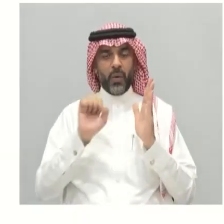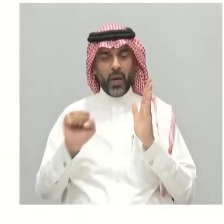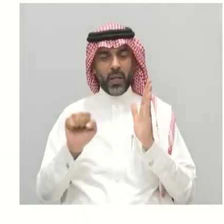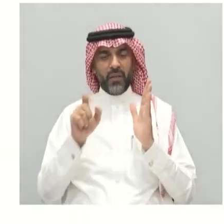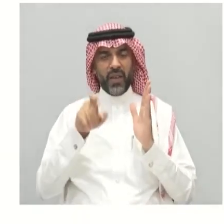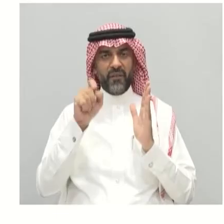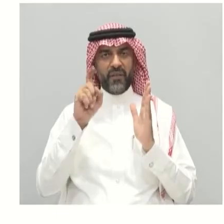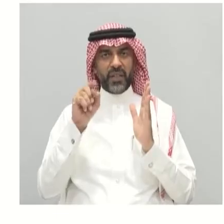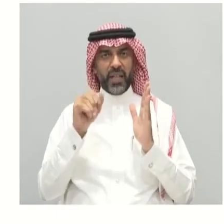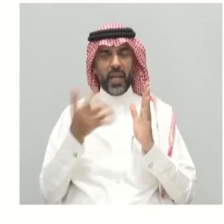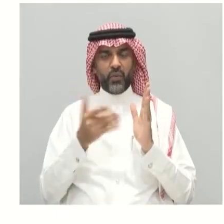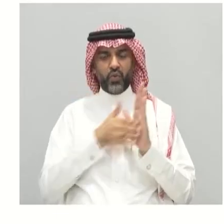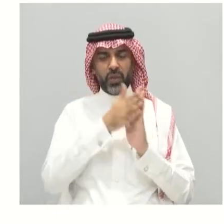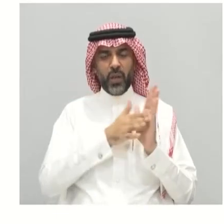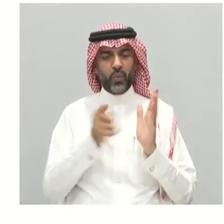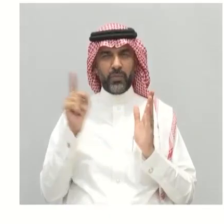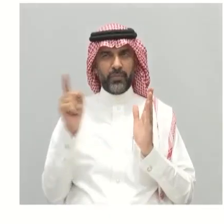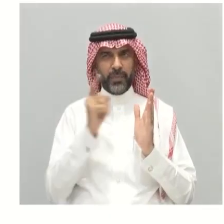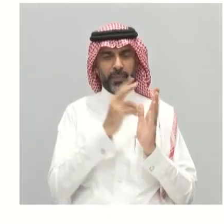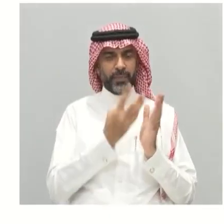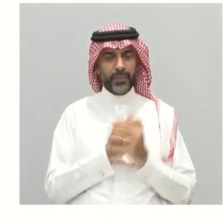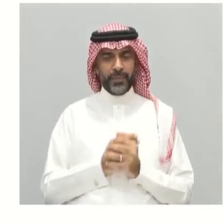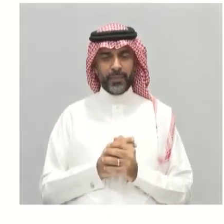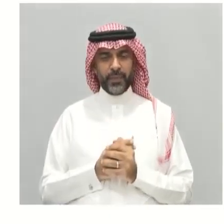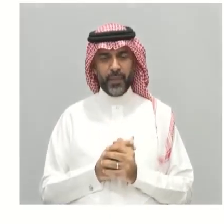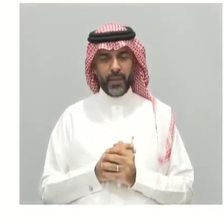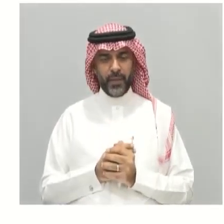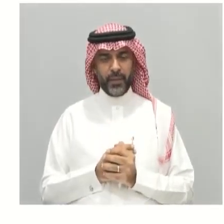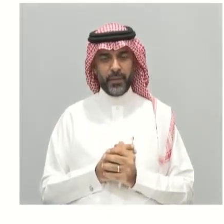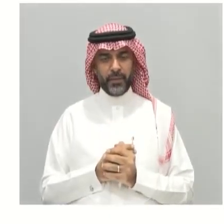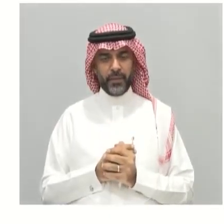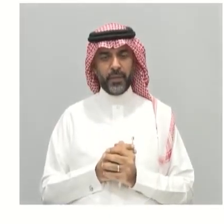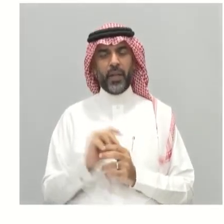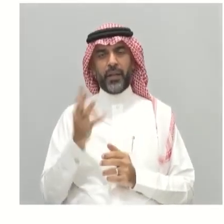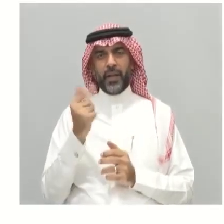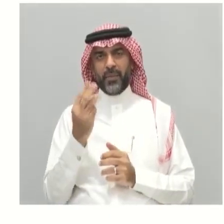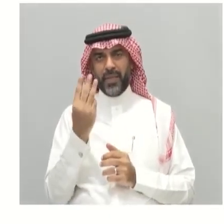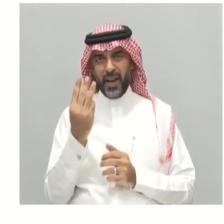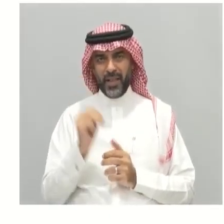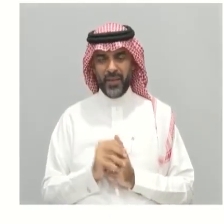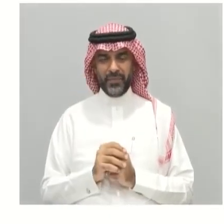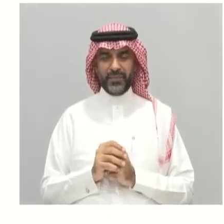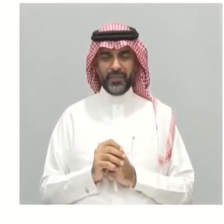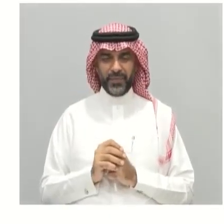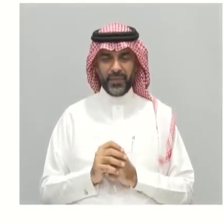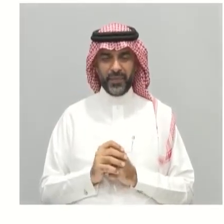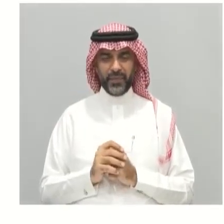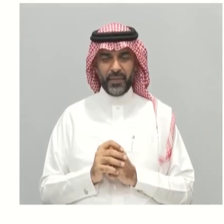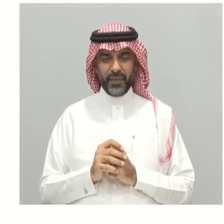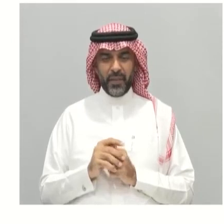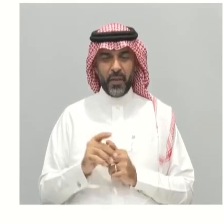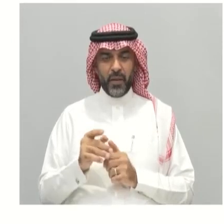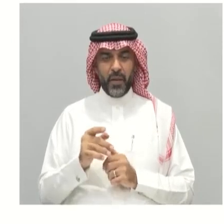الغرويه من الكاروتين السيليلوز ام السيليكا اذا الاجابه الصحيحه هي ماده